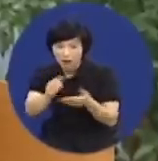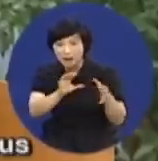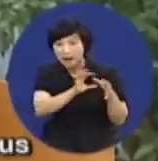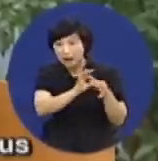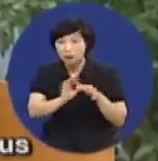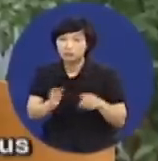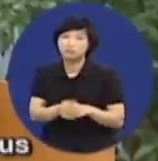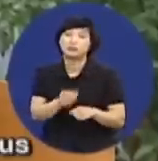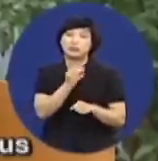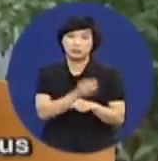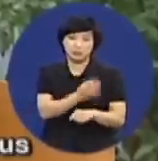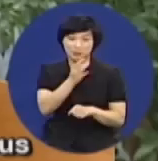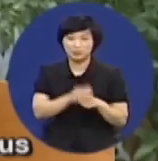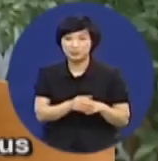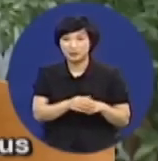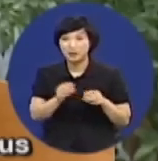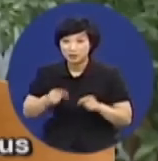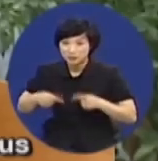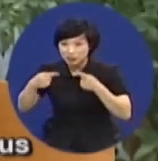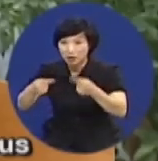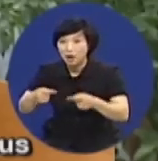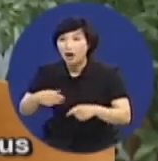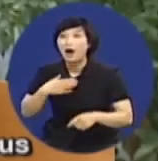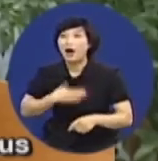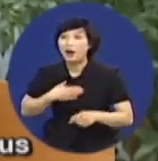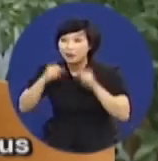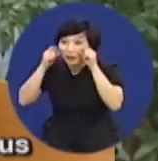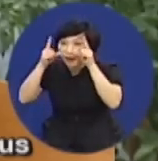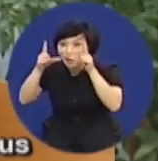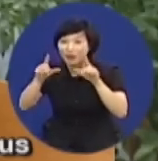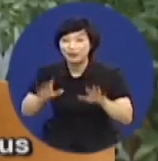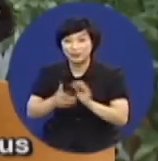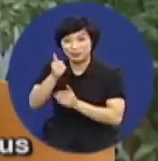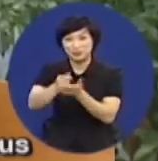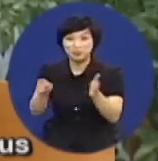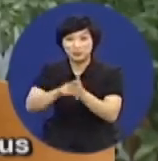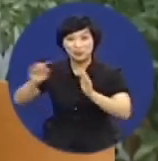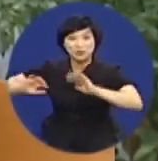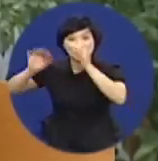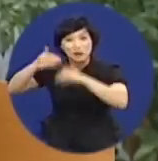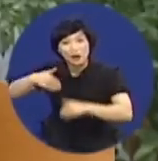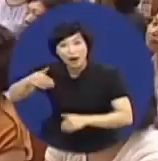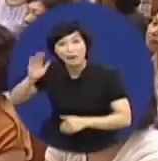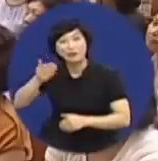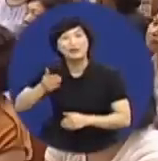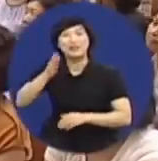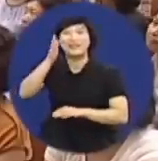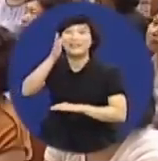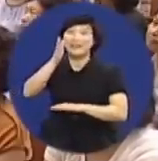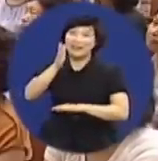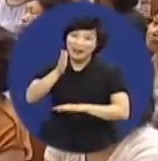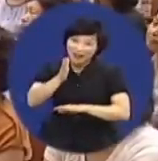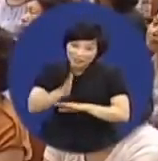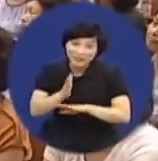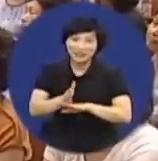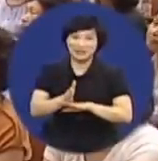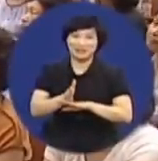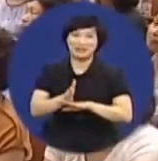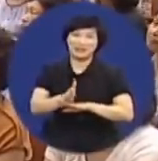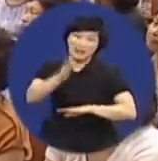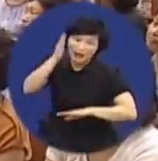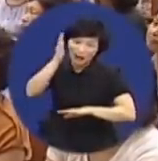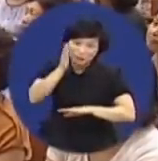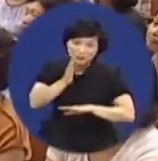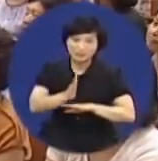教会に行こうと誘われ、仕方なく来てイエスを知り、イエスを信じ天国に行けるようになったことは感謝すべきことです